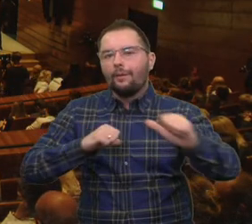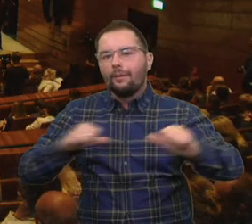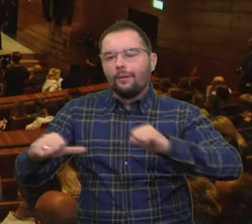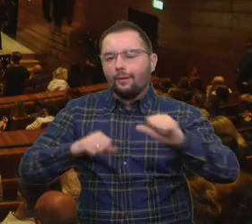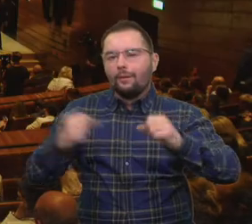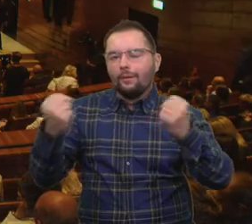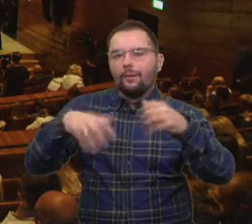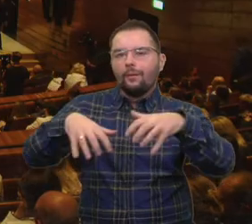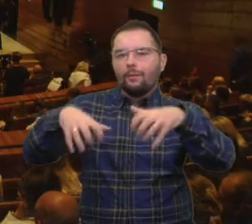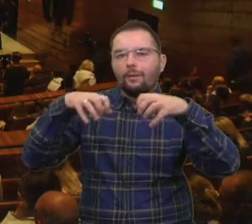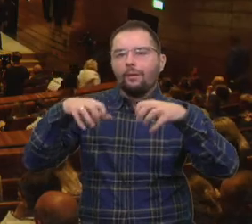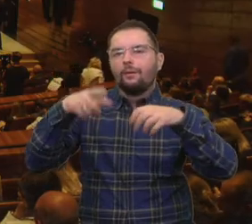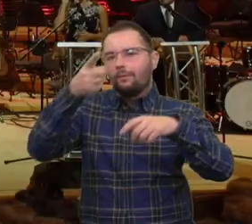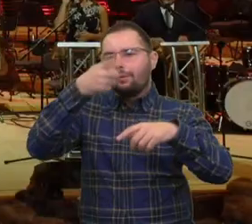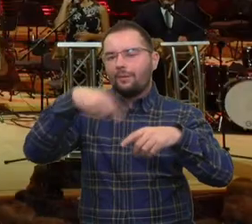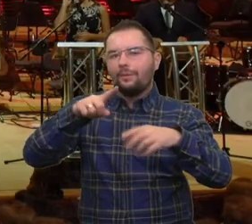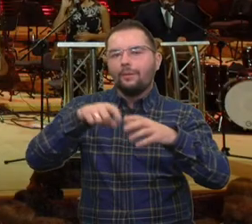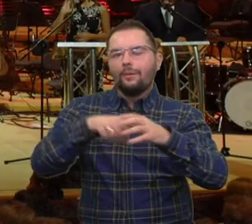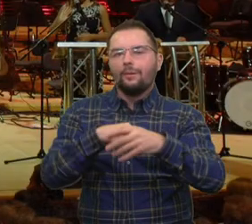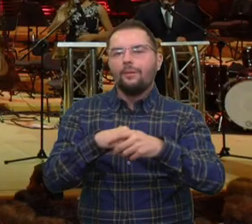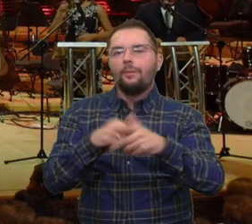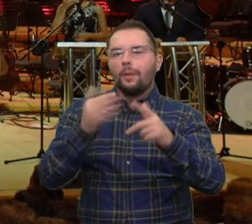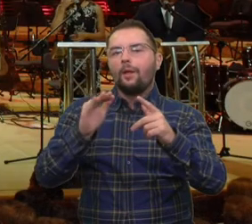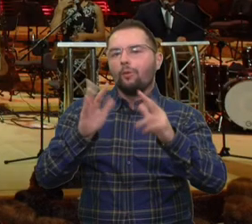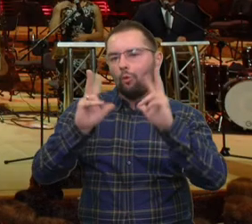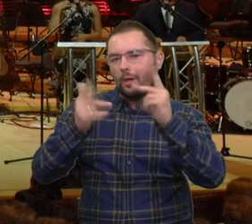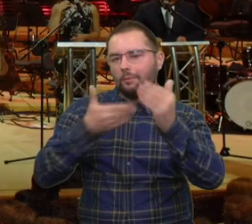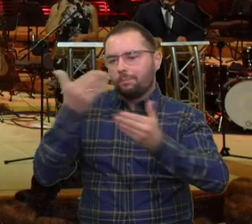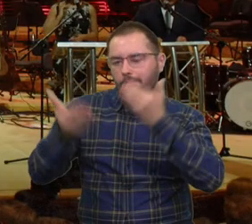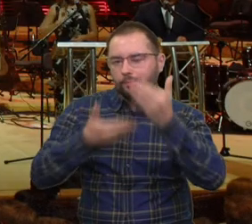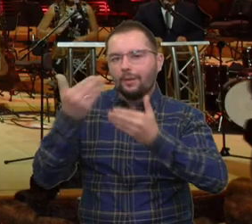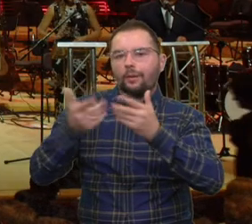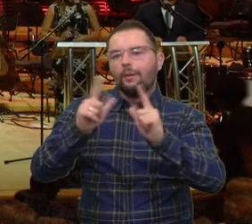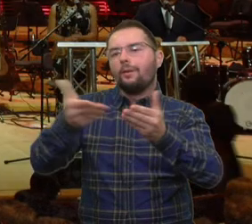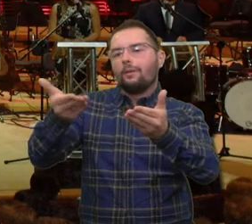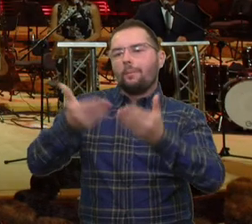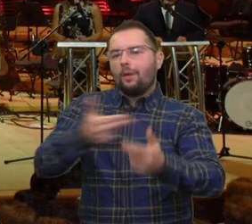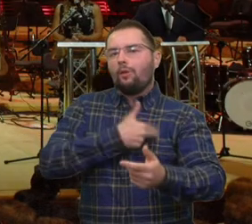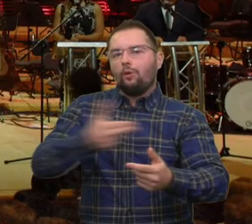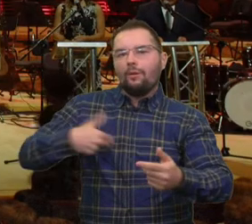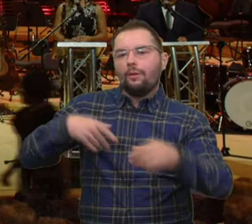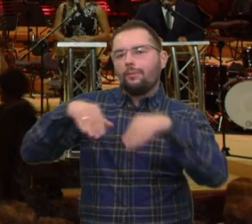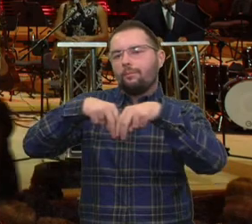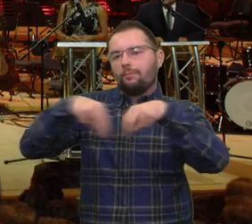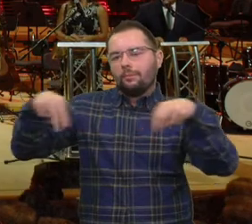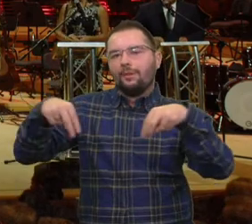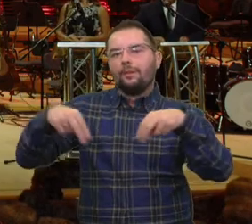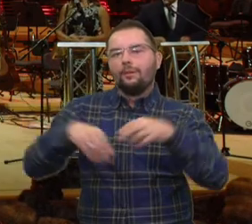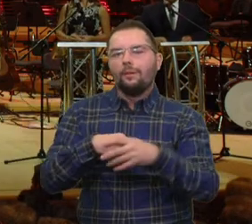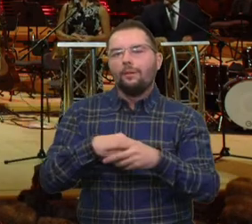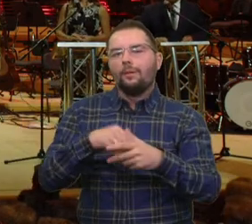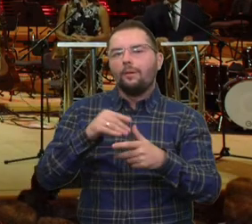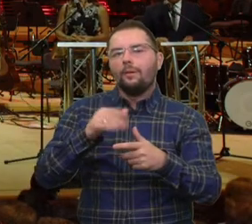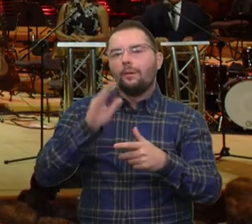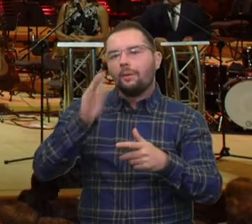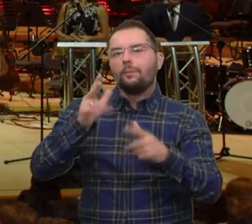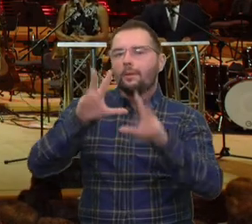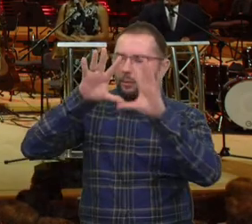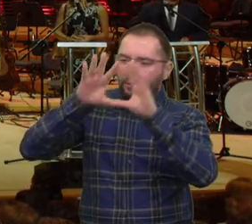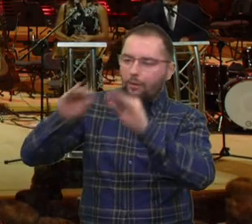nie pozyskał. Tym bardziej państwu gratulujemy. Zapraszamy do nas, nacieszymy się chwilą, kiedy będziemy mogli